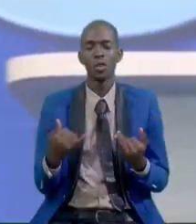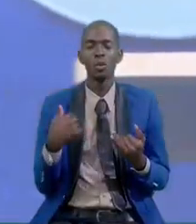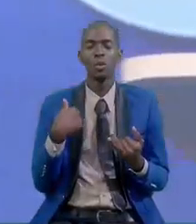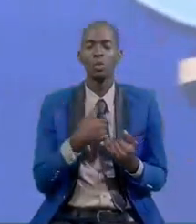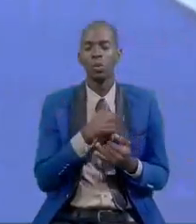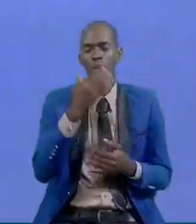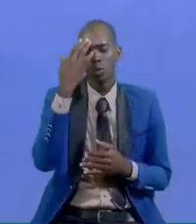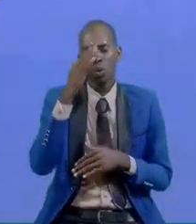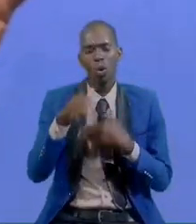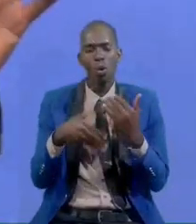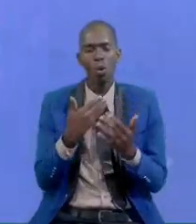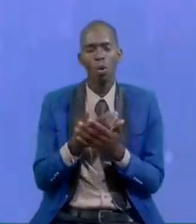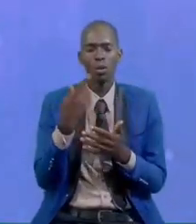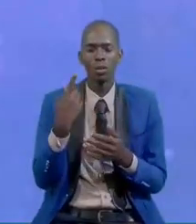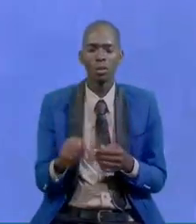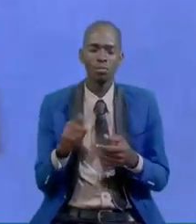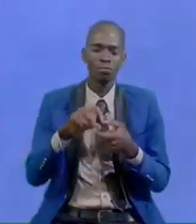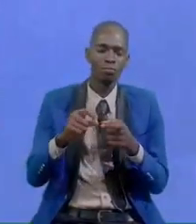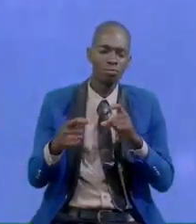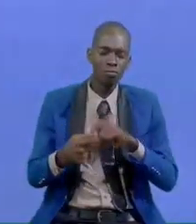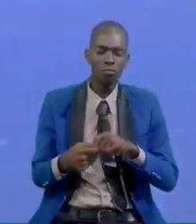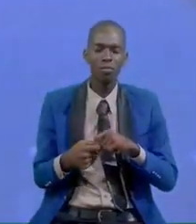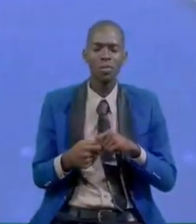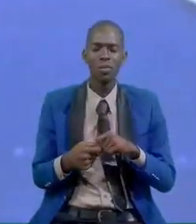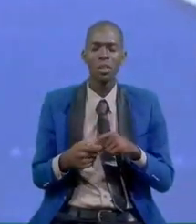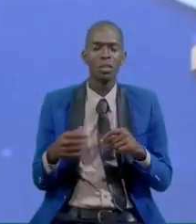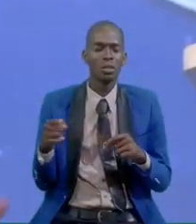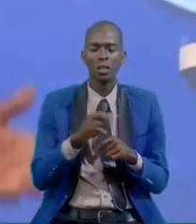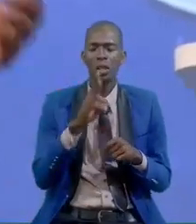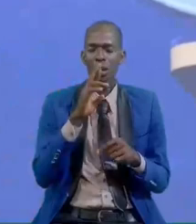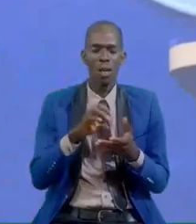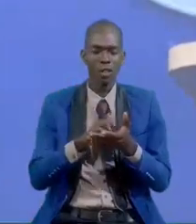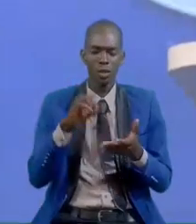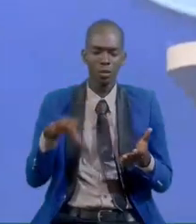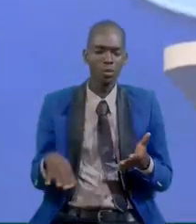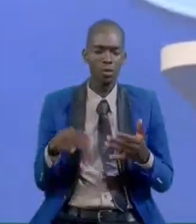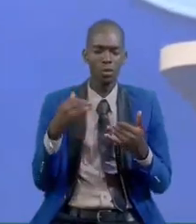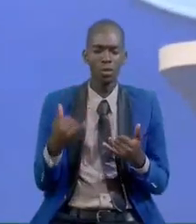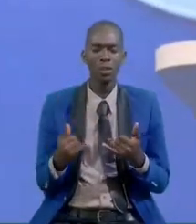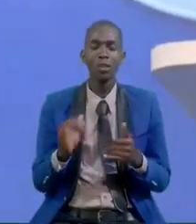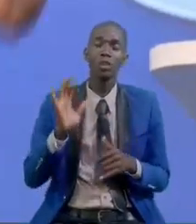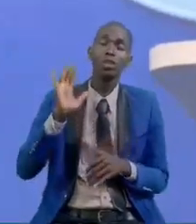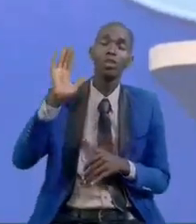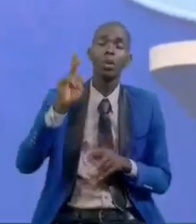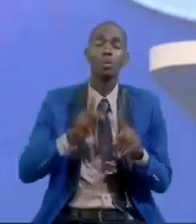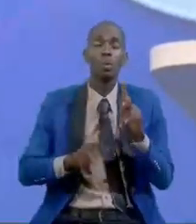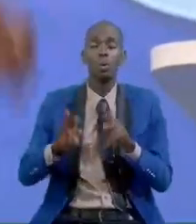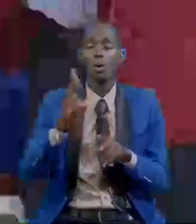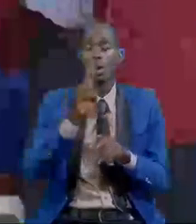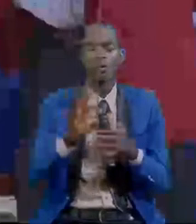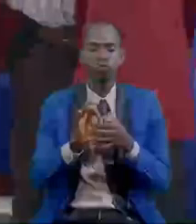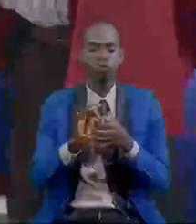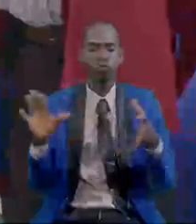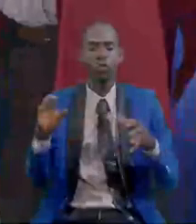savons que toutes les chaînes, les liens, tout est ôté. Ton peuple est délié